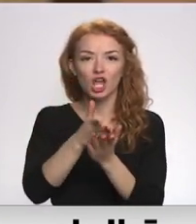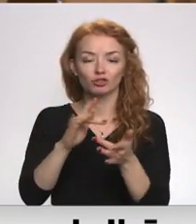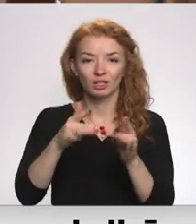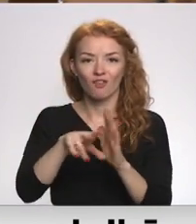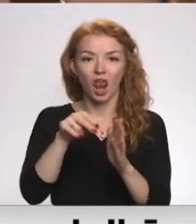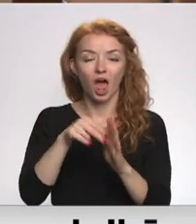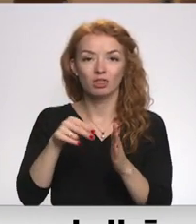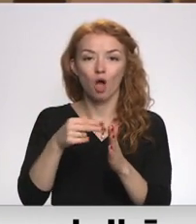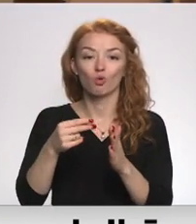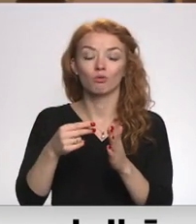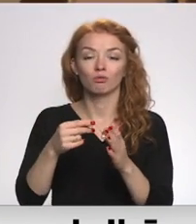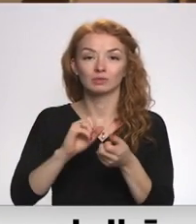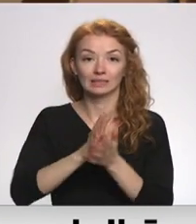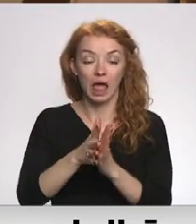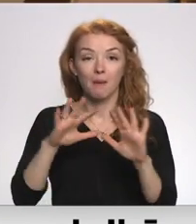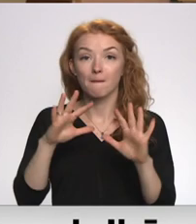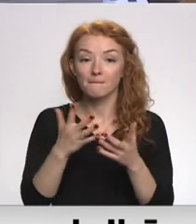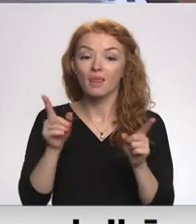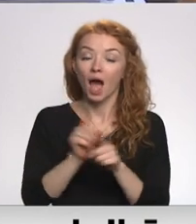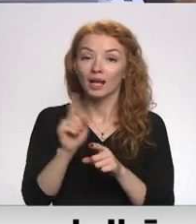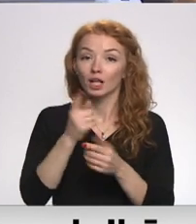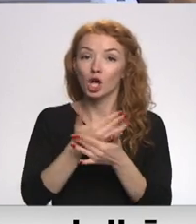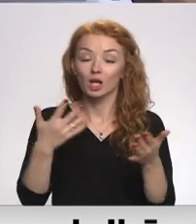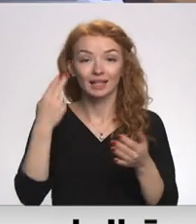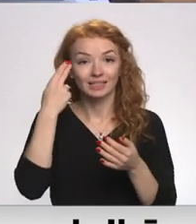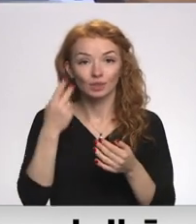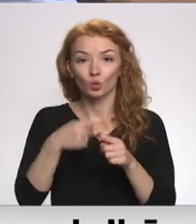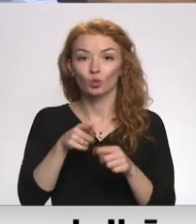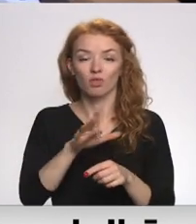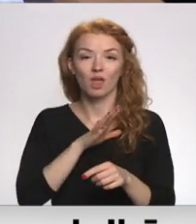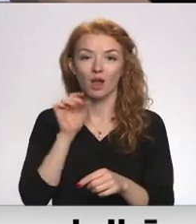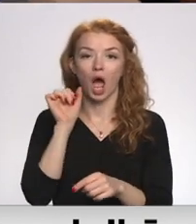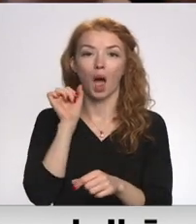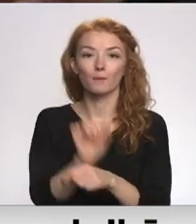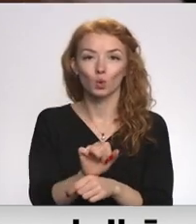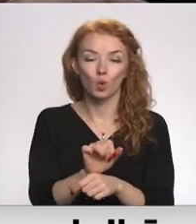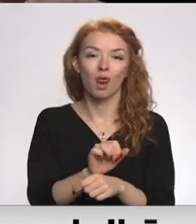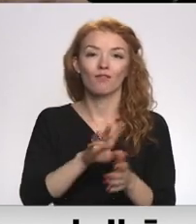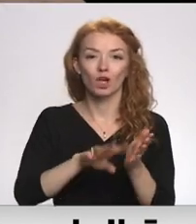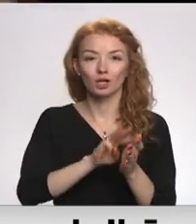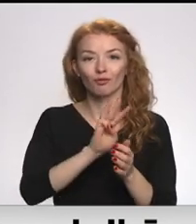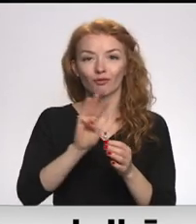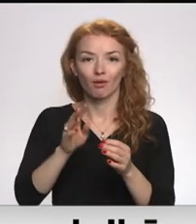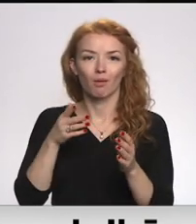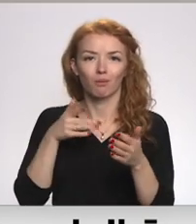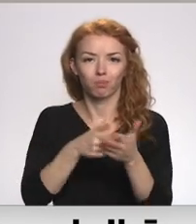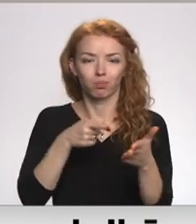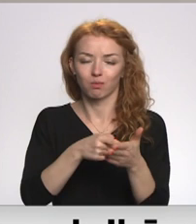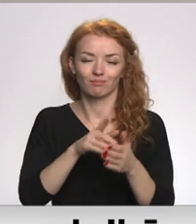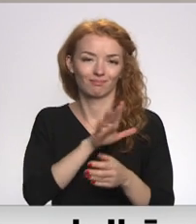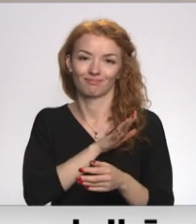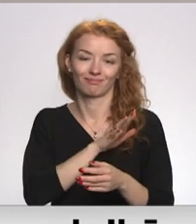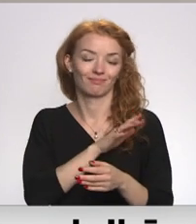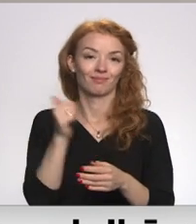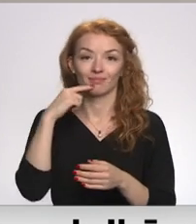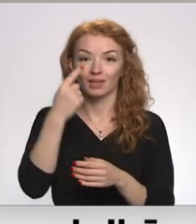bet es esot veidots ņemot vērā iespējamus riskus un to nevarēs apturēt kā parastas mājaslapas darbība ar pikšķerēšanas uzbrukumiem. Viņas